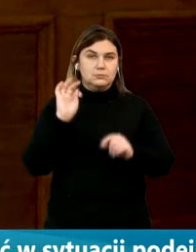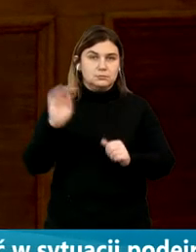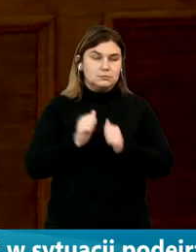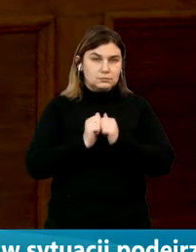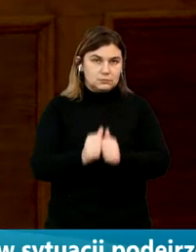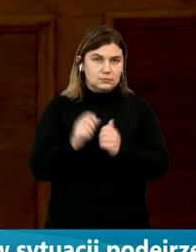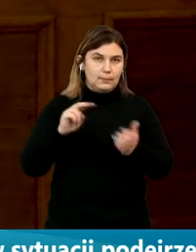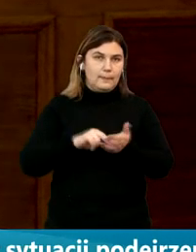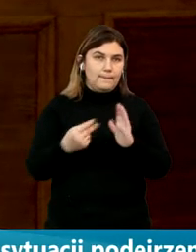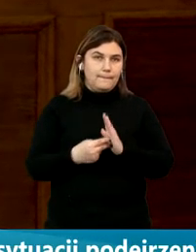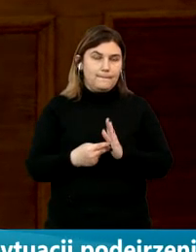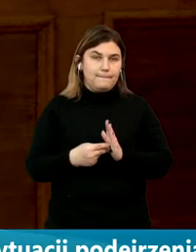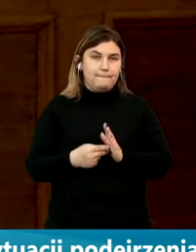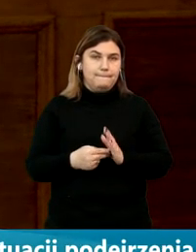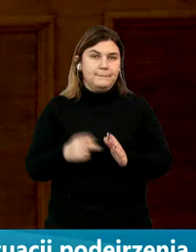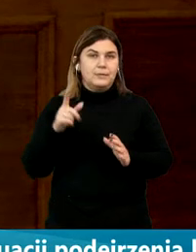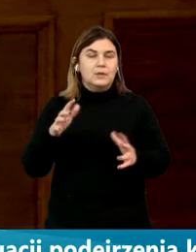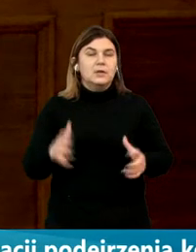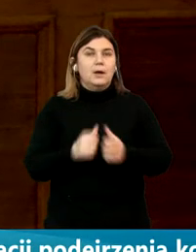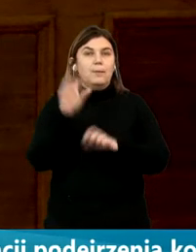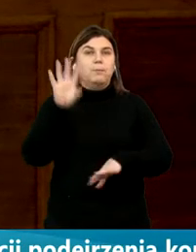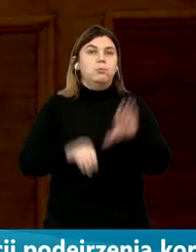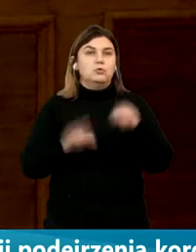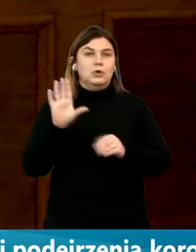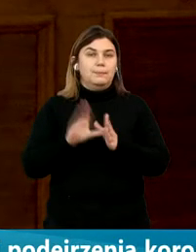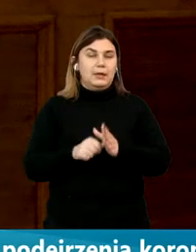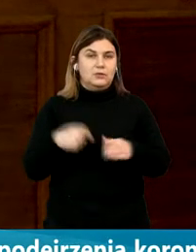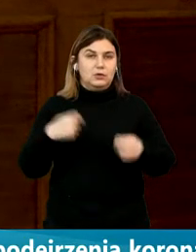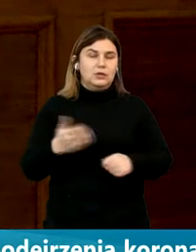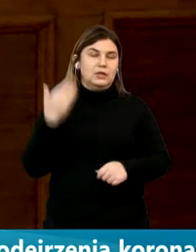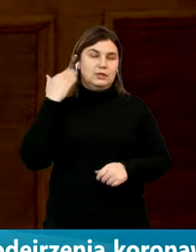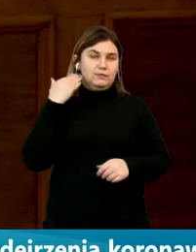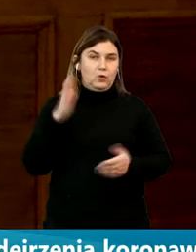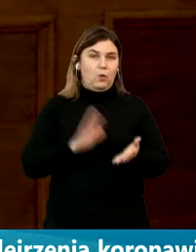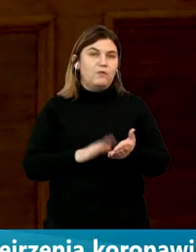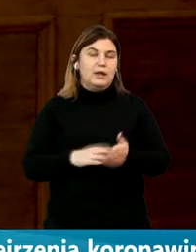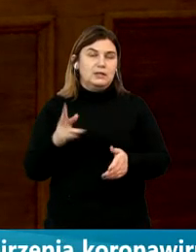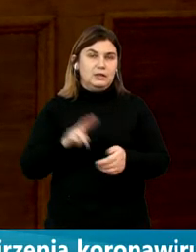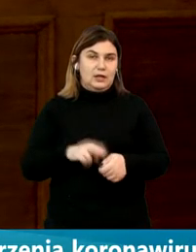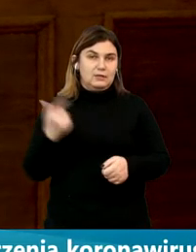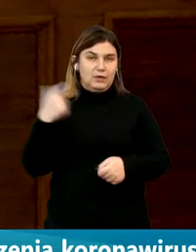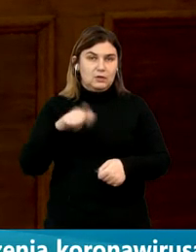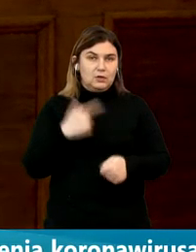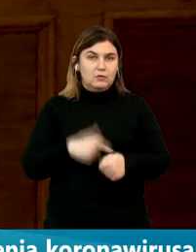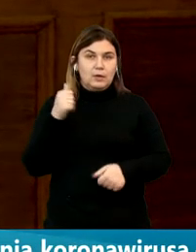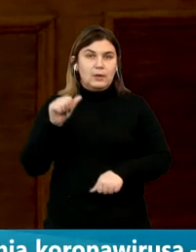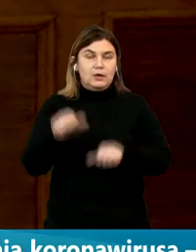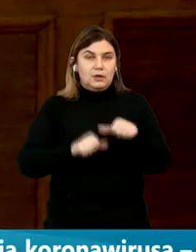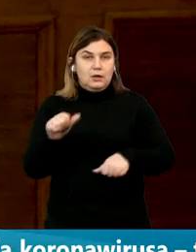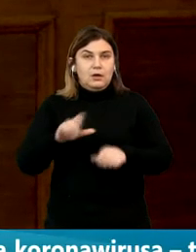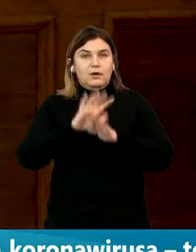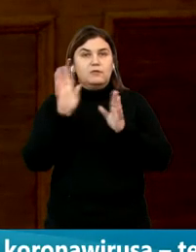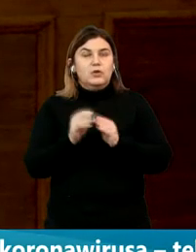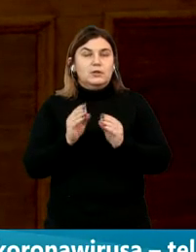jej plany odnajdzie Pan w budżecie miasta Szczecina, niedawno uchwalony na 2021 rok, więc tam wszelkie duże